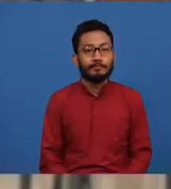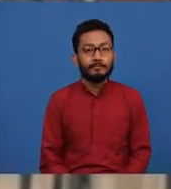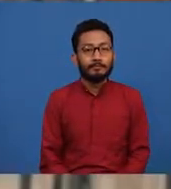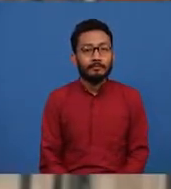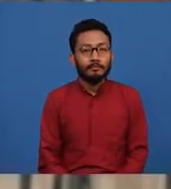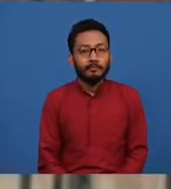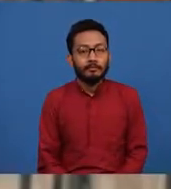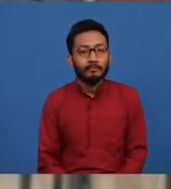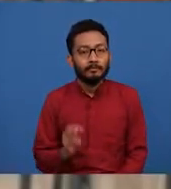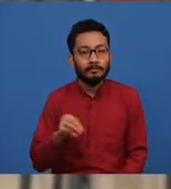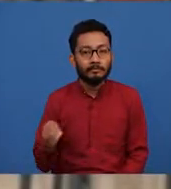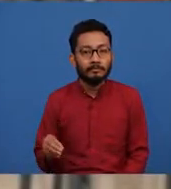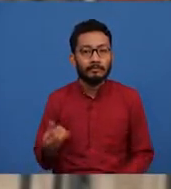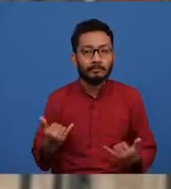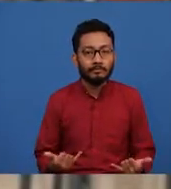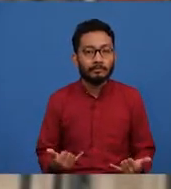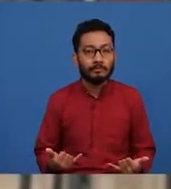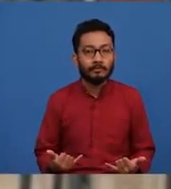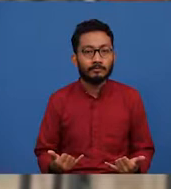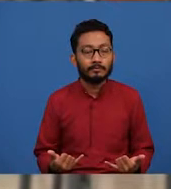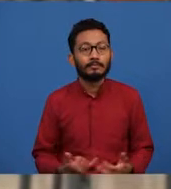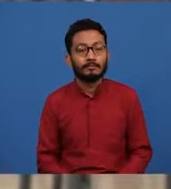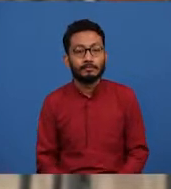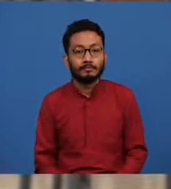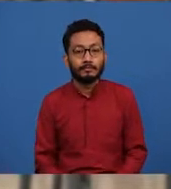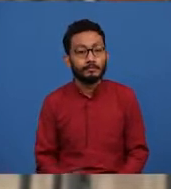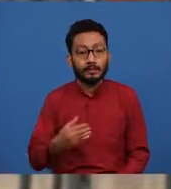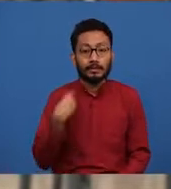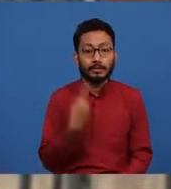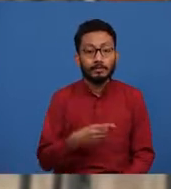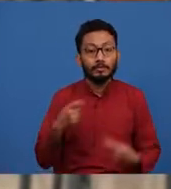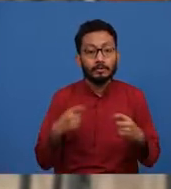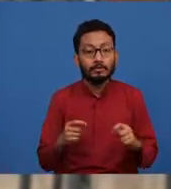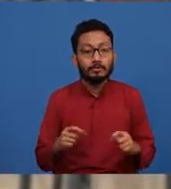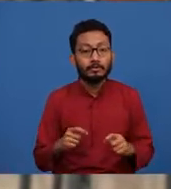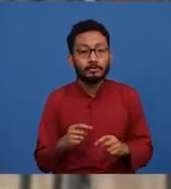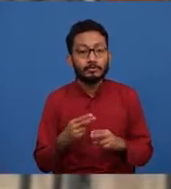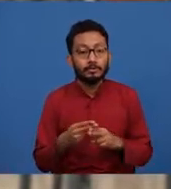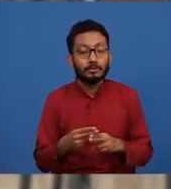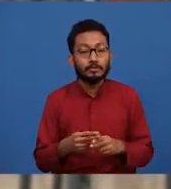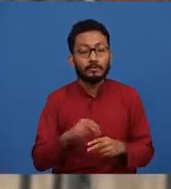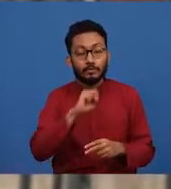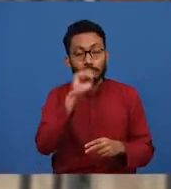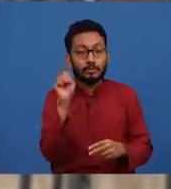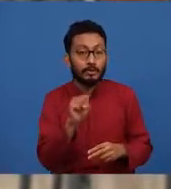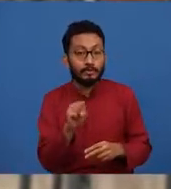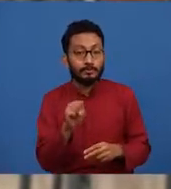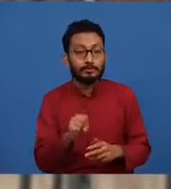Murid-murid, sekarang mari kita cuba pula menjawab soalan berdasarkan